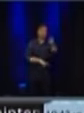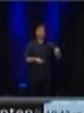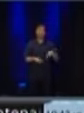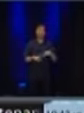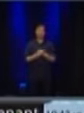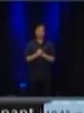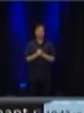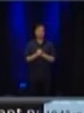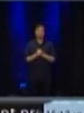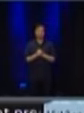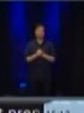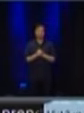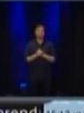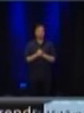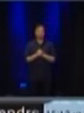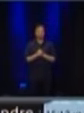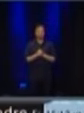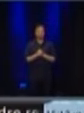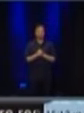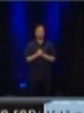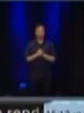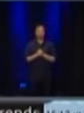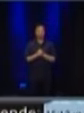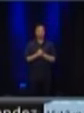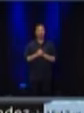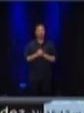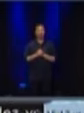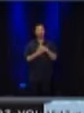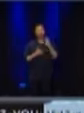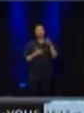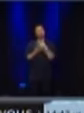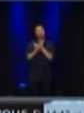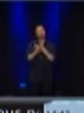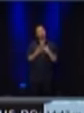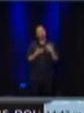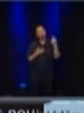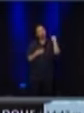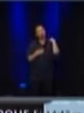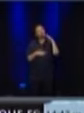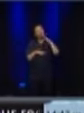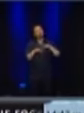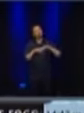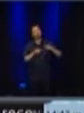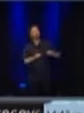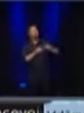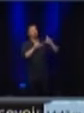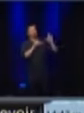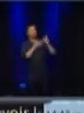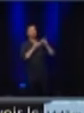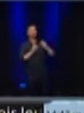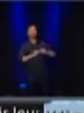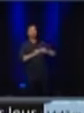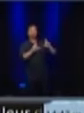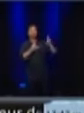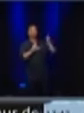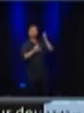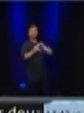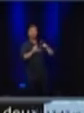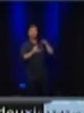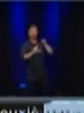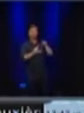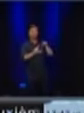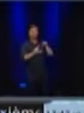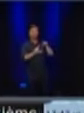un lien. On a un portail qu'on a mis en place la semaine dernière. Moi, ce que je dis en ce moment, là, puis